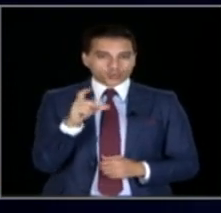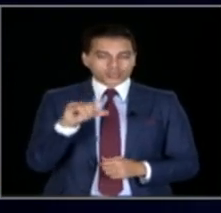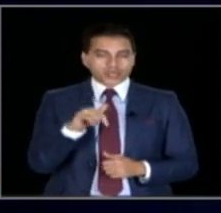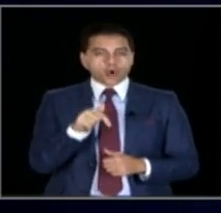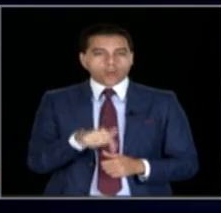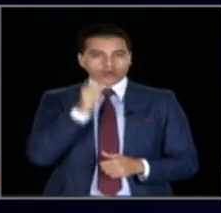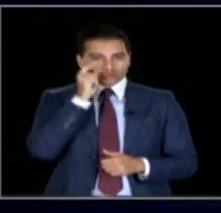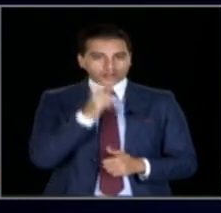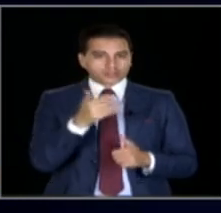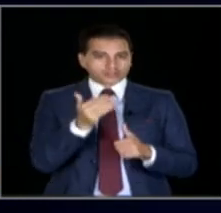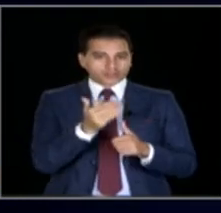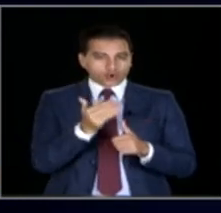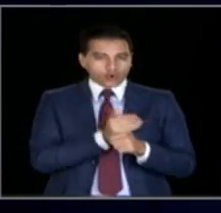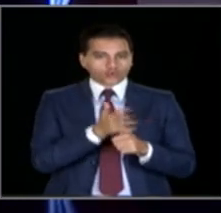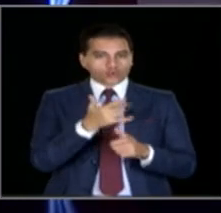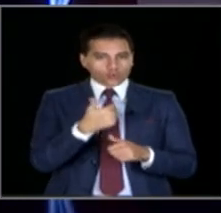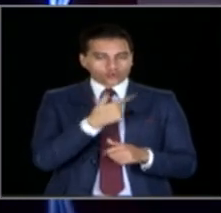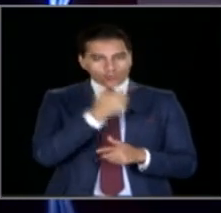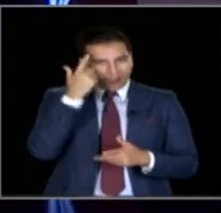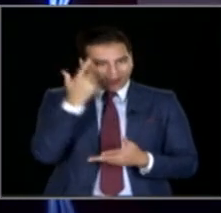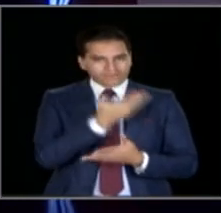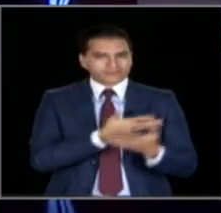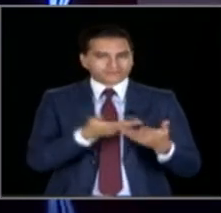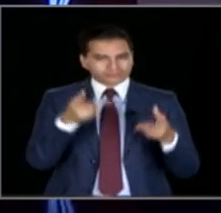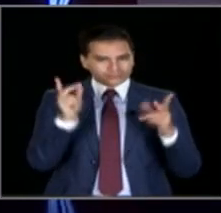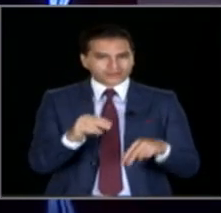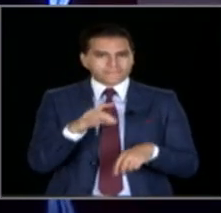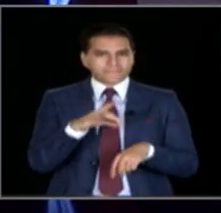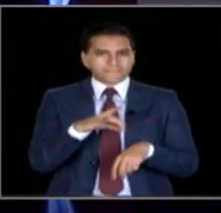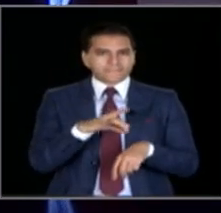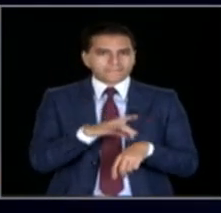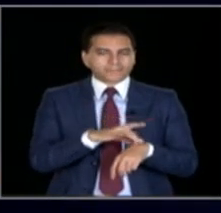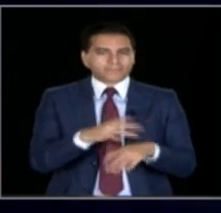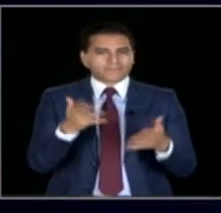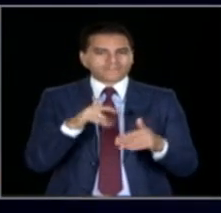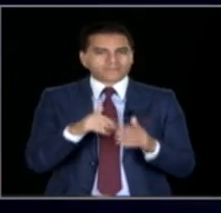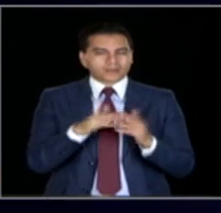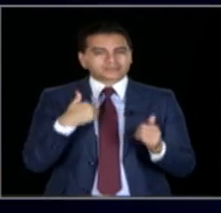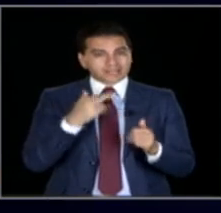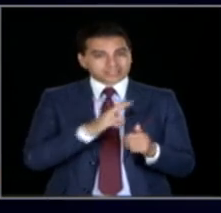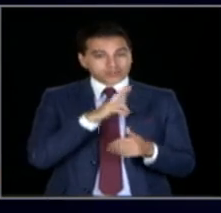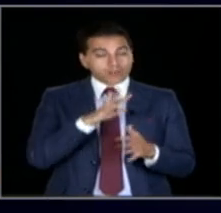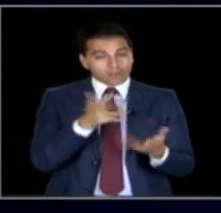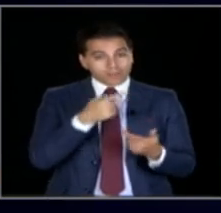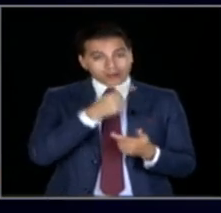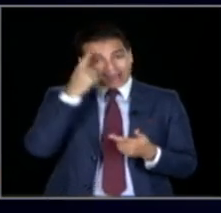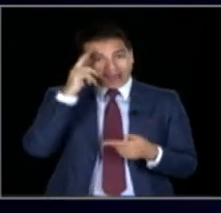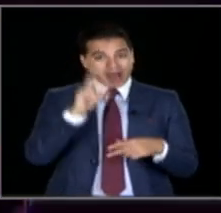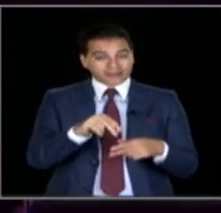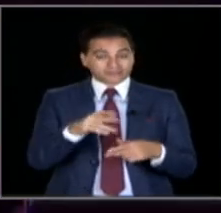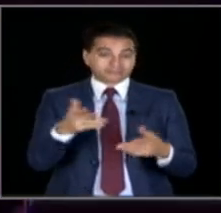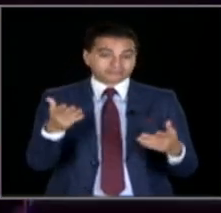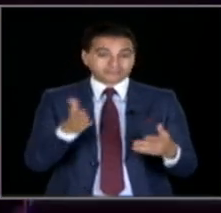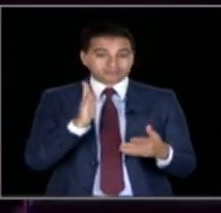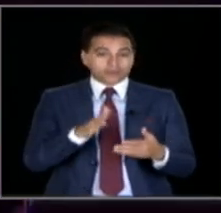يعني معارف بدكاترة كتير جدا في مصر، خليني أسأله، حدش عارف ممكن يكون يعرفه